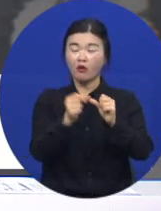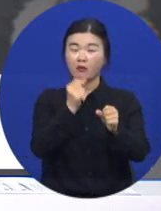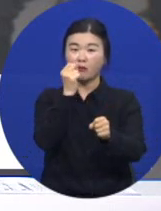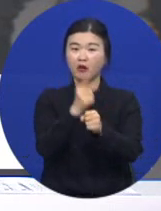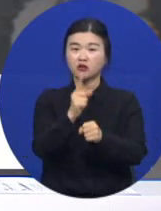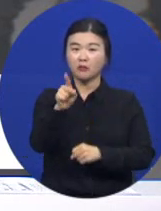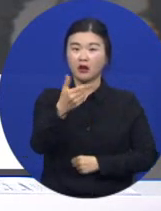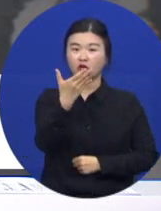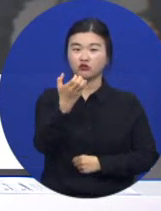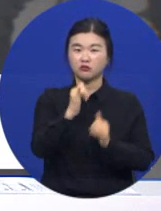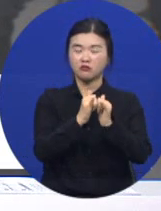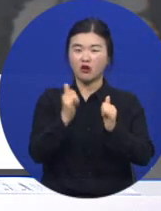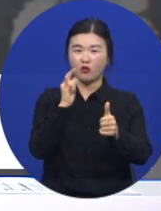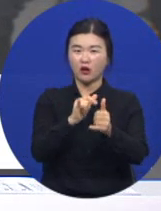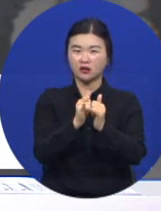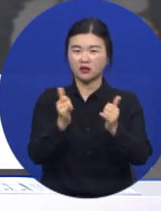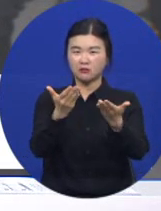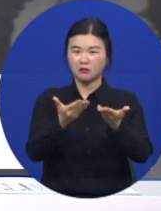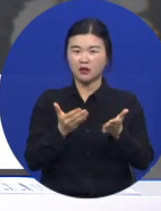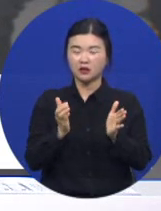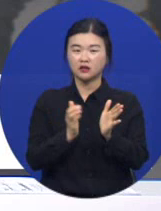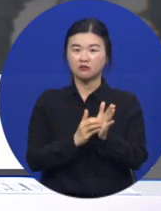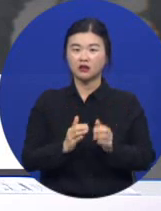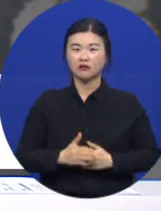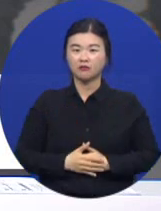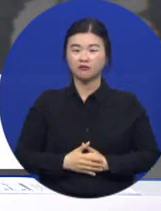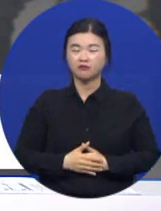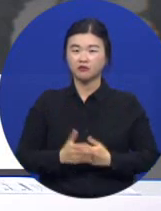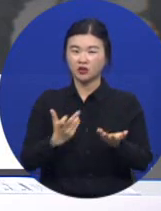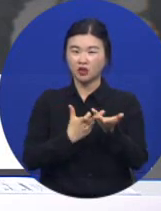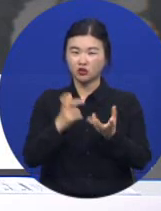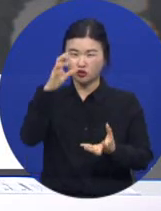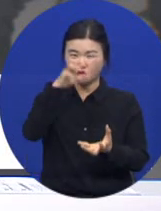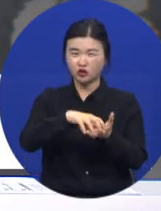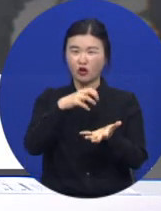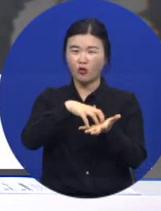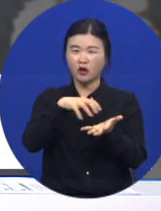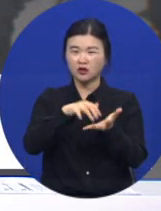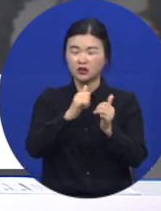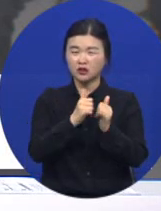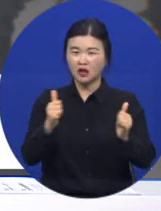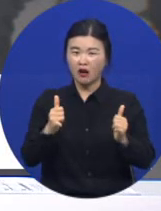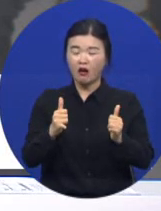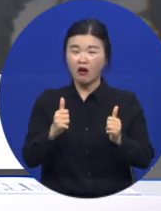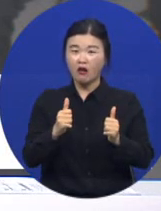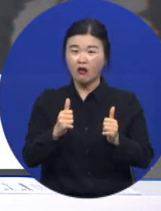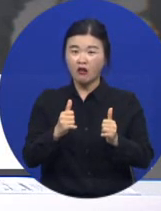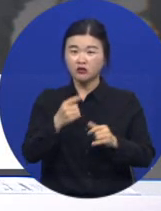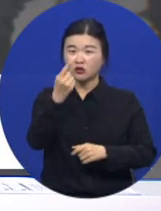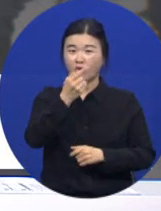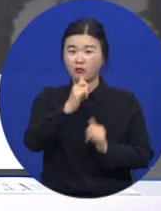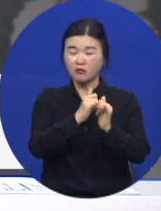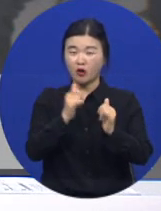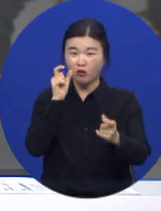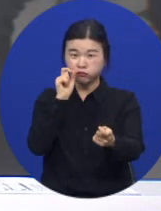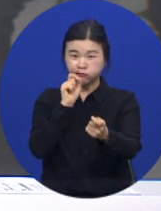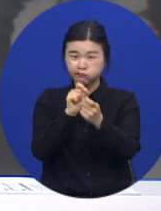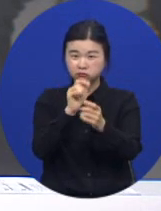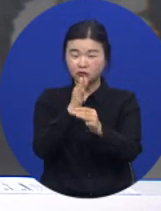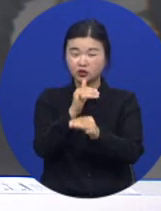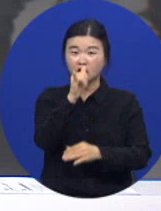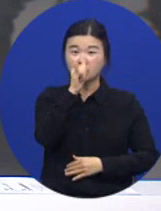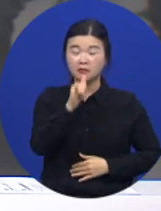들어서만 190명이 확진 판정을 받았는데요. 제주 누적 확진자 수는 단숨에 1,000명에 육박하고